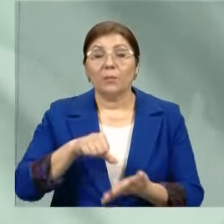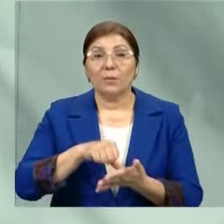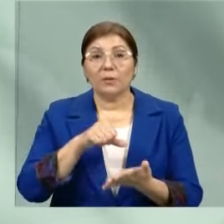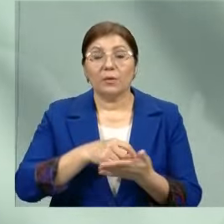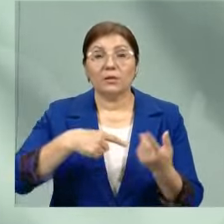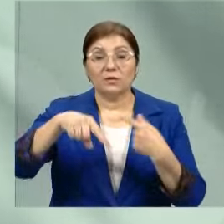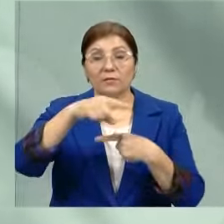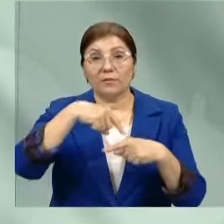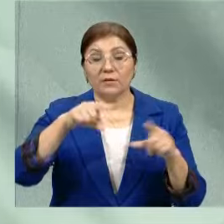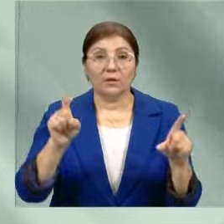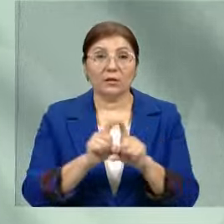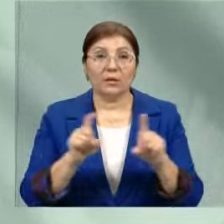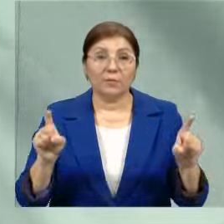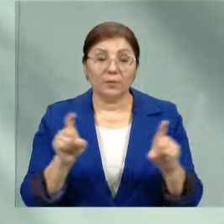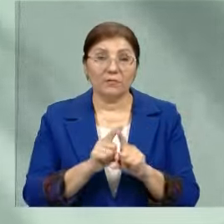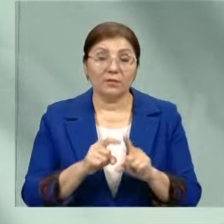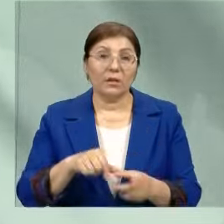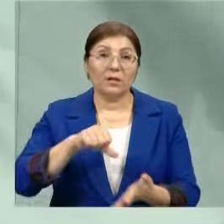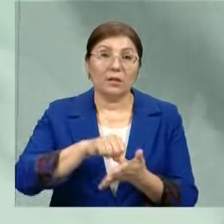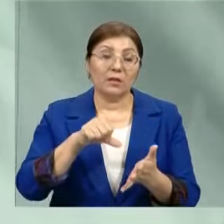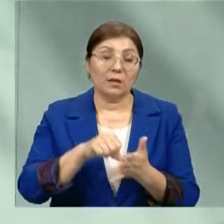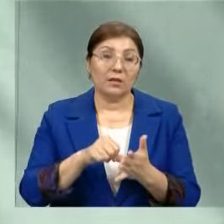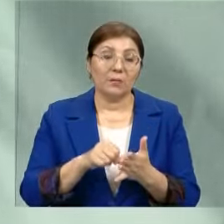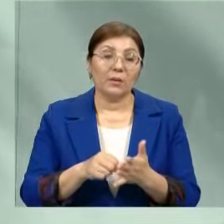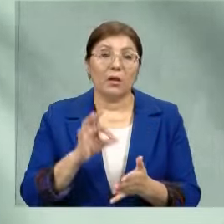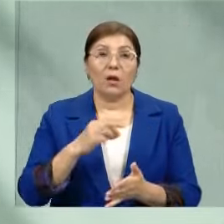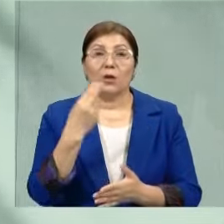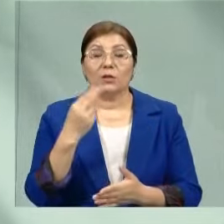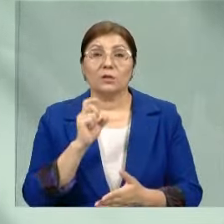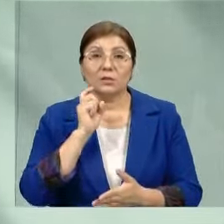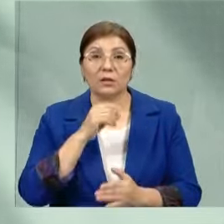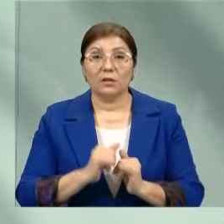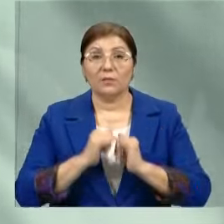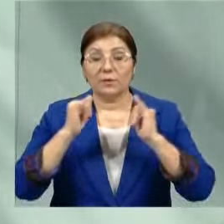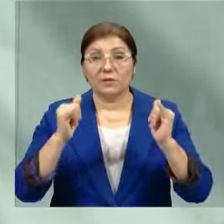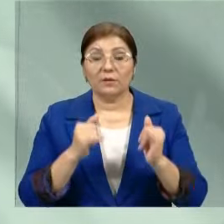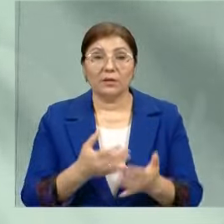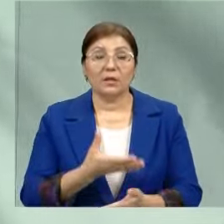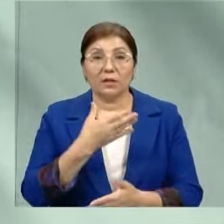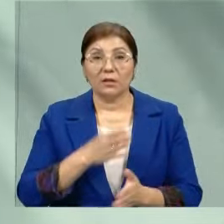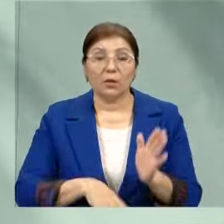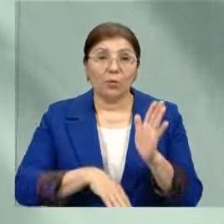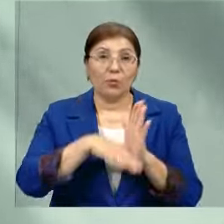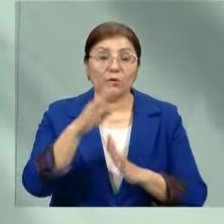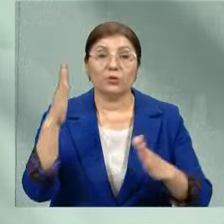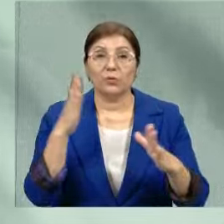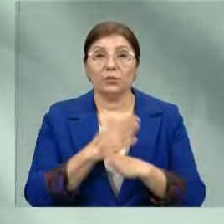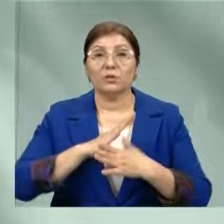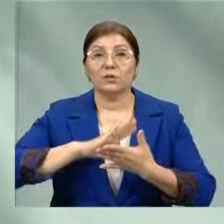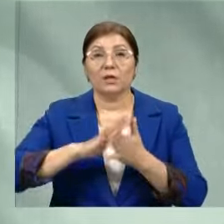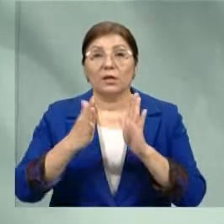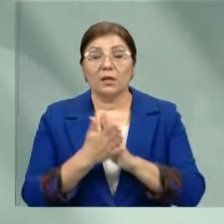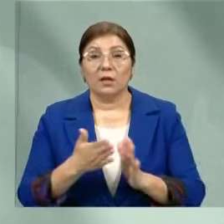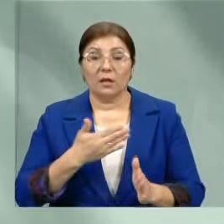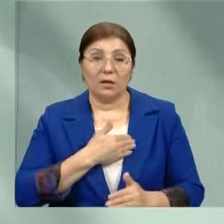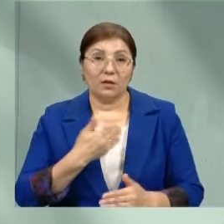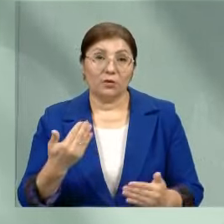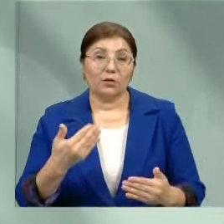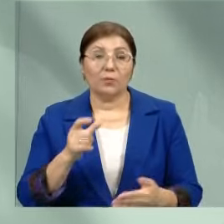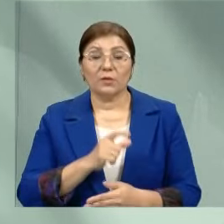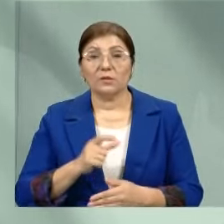представители бизнес-сообщества. Они вносят весомый вклад в социально-экономическое развитие и, конечно же, в улучшение экологического состояния. Я хочу от имени